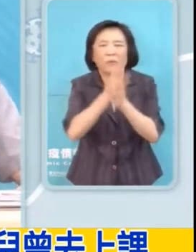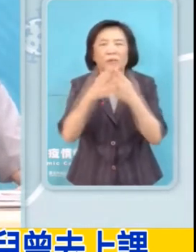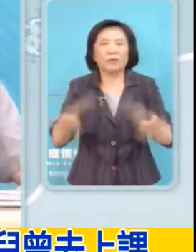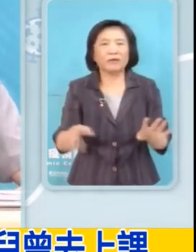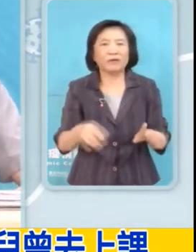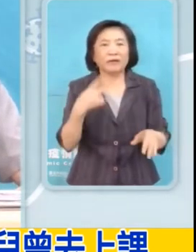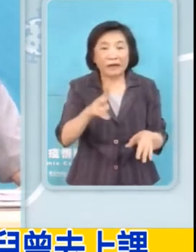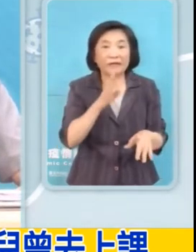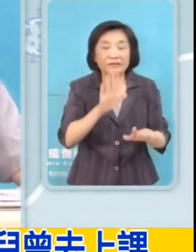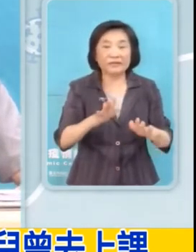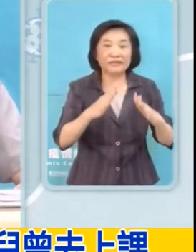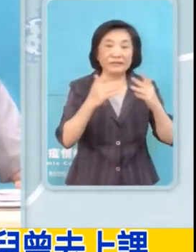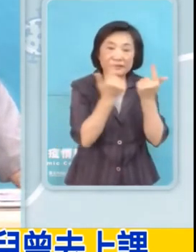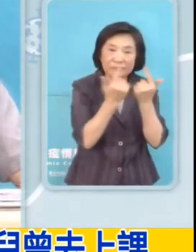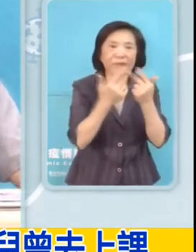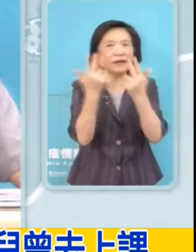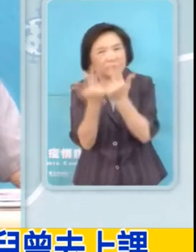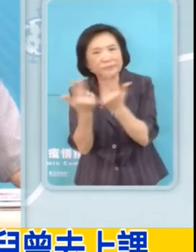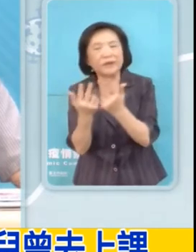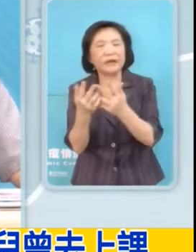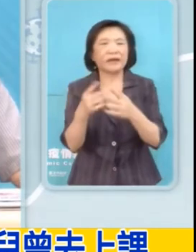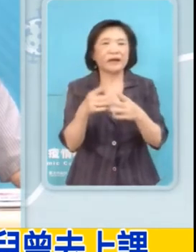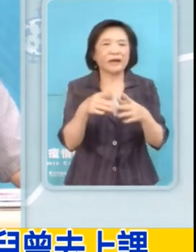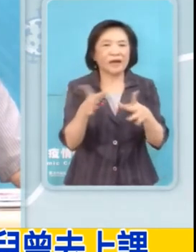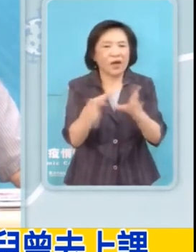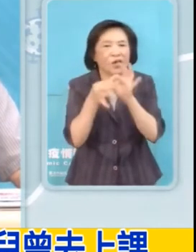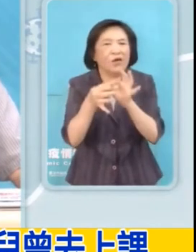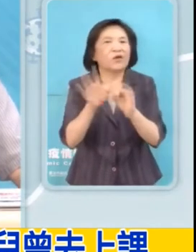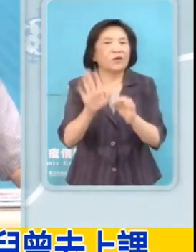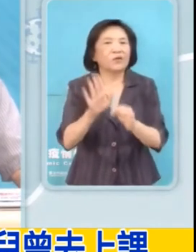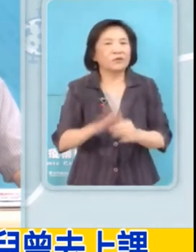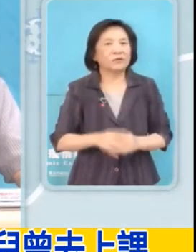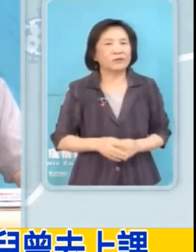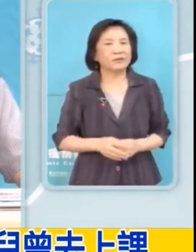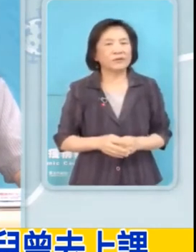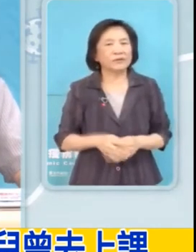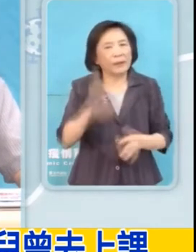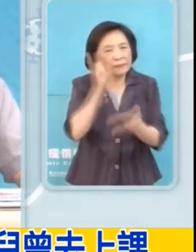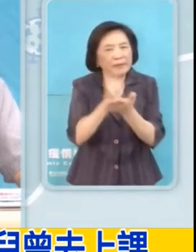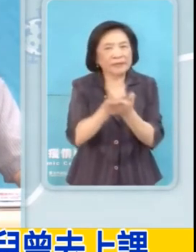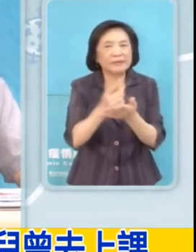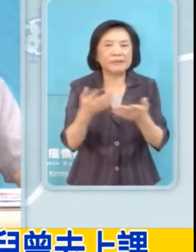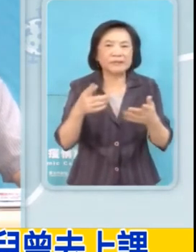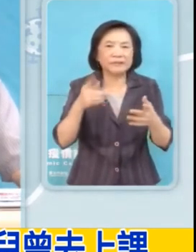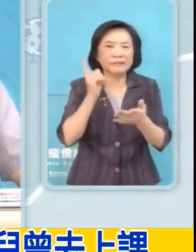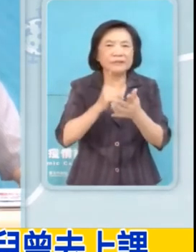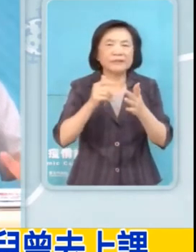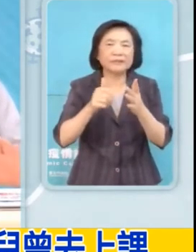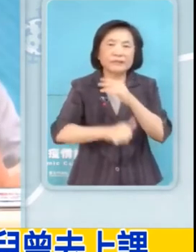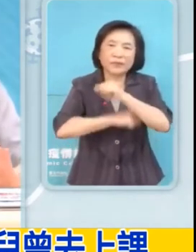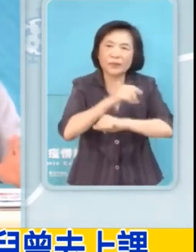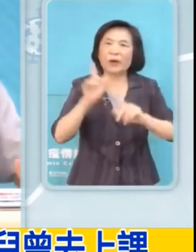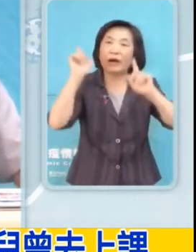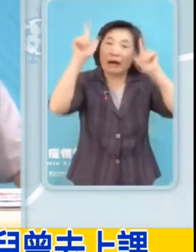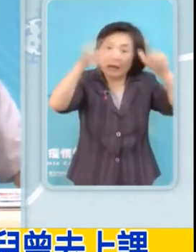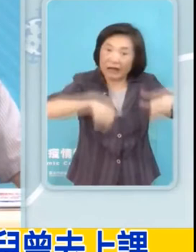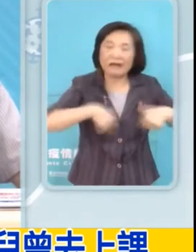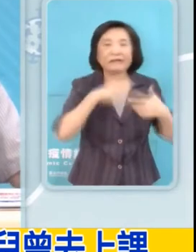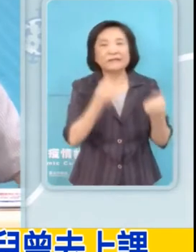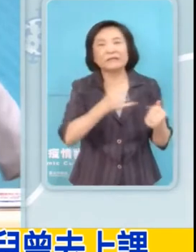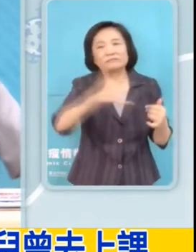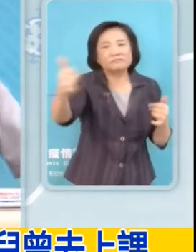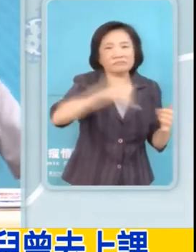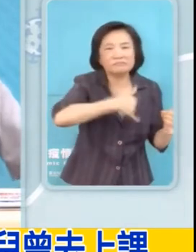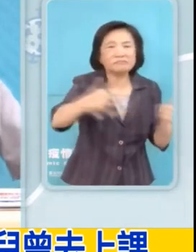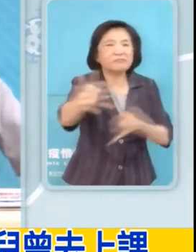首都生活圈，你知道台北跟新北是绑在一起的所以新北有任何变化，但是这样的台北有任何变化，新北受